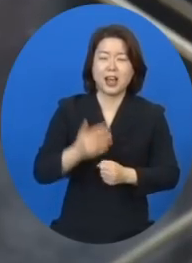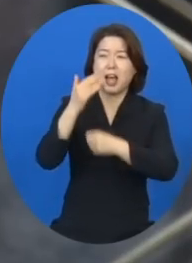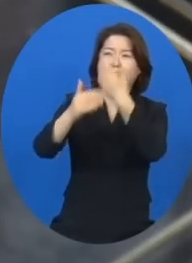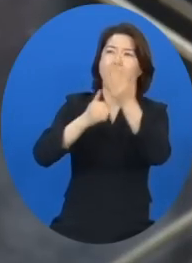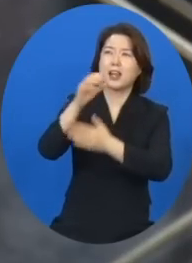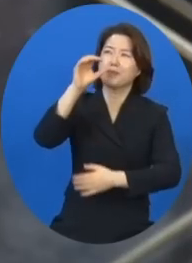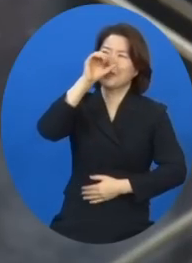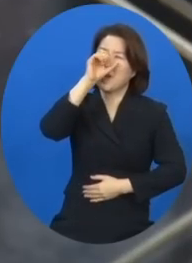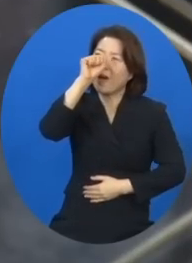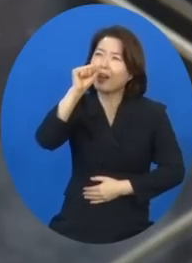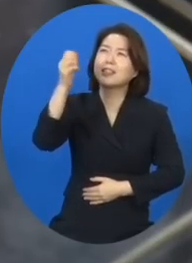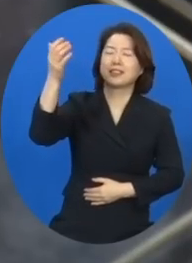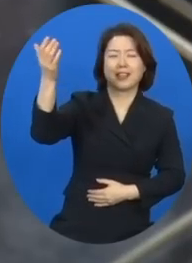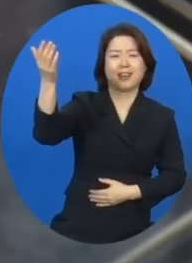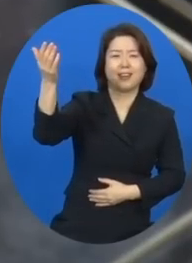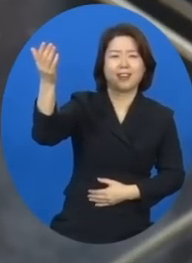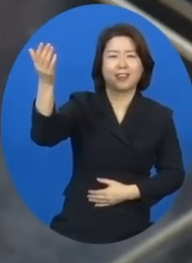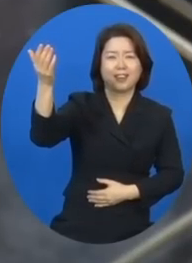하나님은 선하시다.